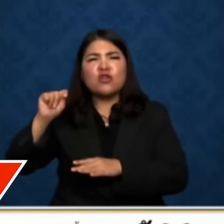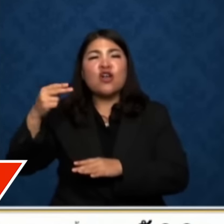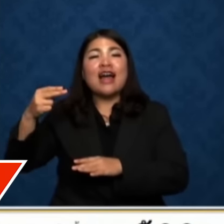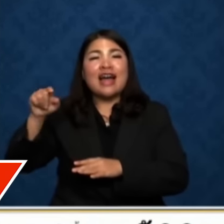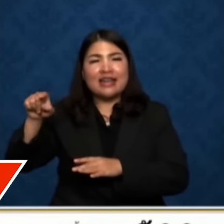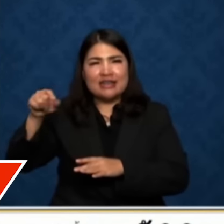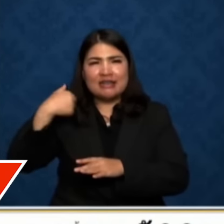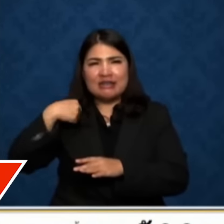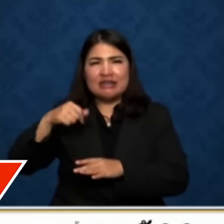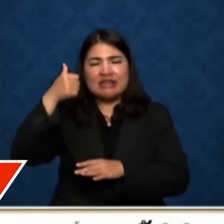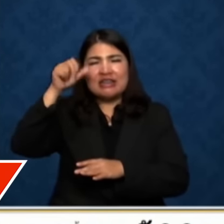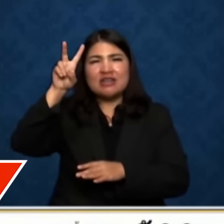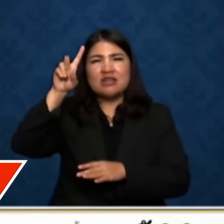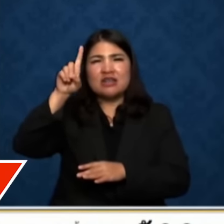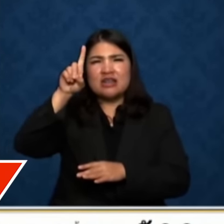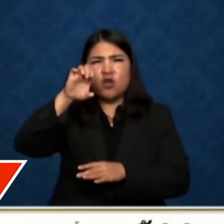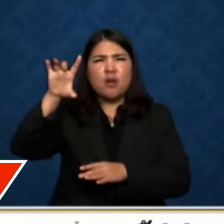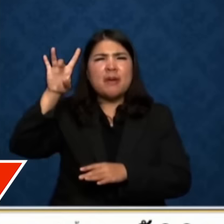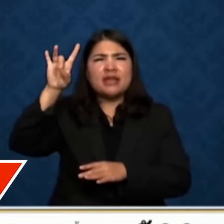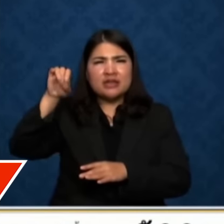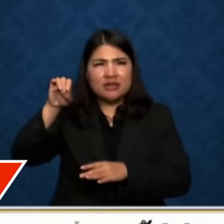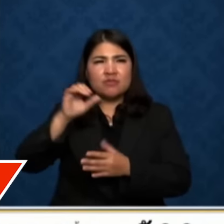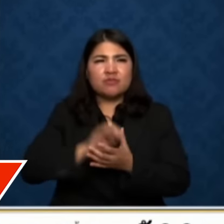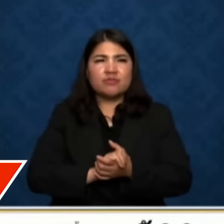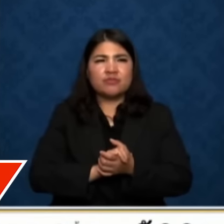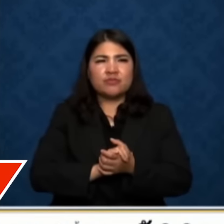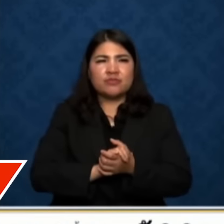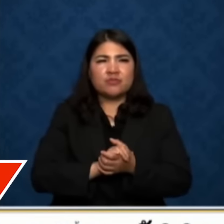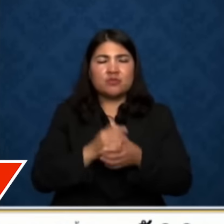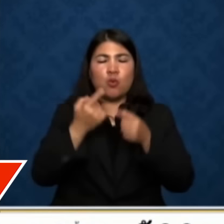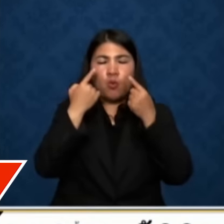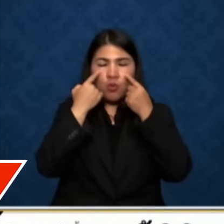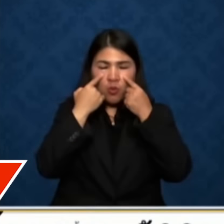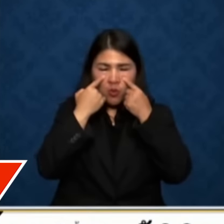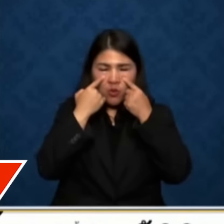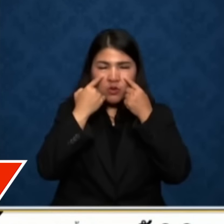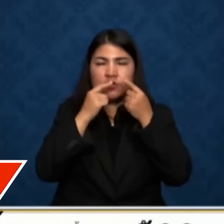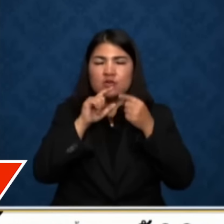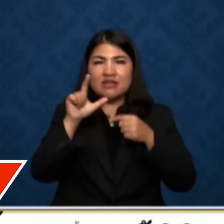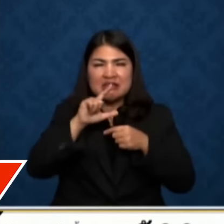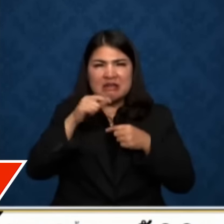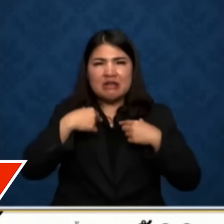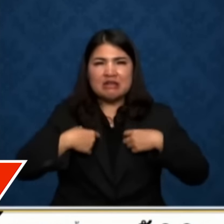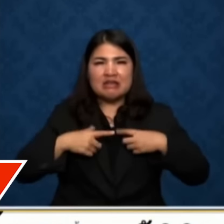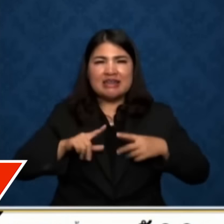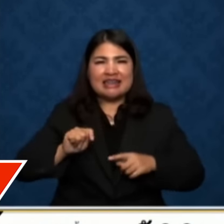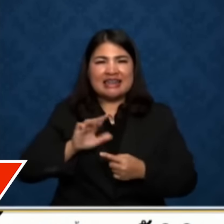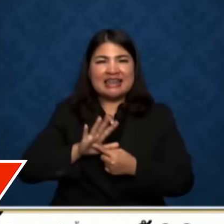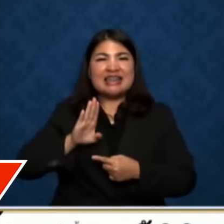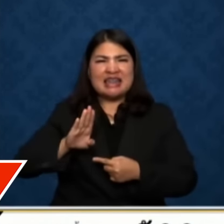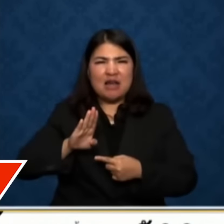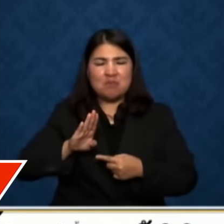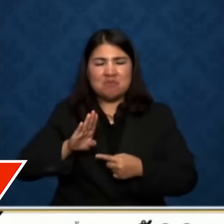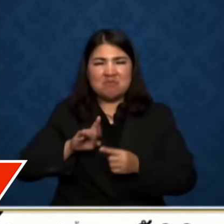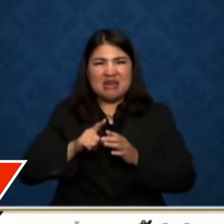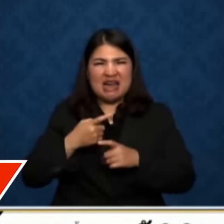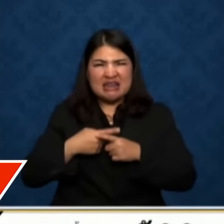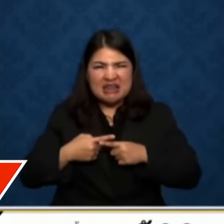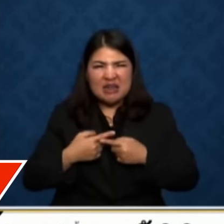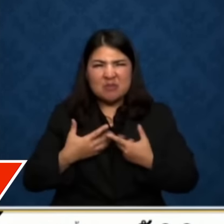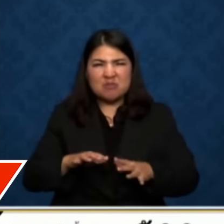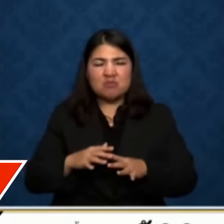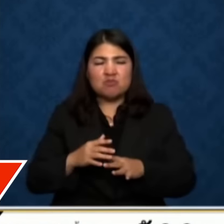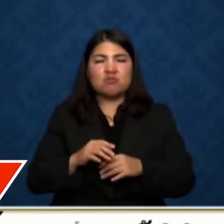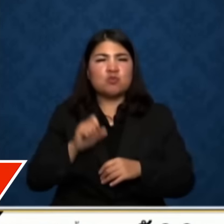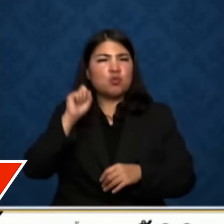ครับของผู้ป่วยออ่างเนี่ยนะครับมีอาการคือตัวเหลืองตาเหลืองแล้วเขามีตับอักเสบอยู่เดิมแล้วก็มาเกิดตับอักเสบเฉียบพลันทำ